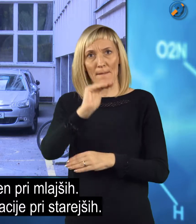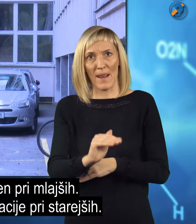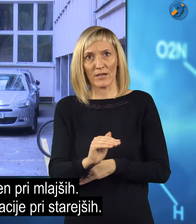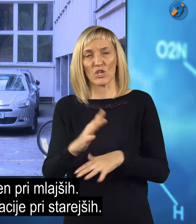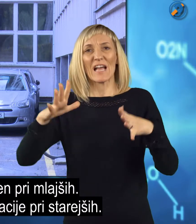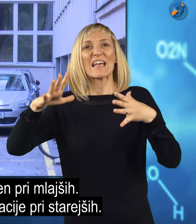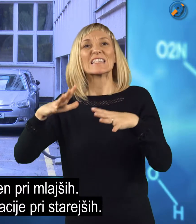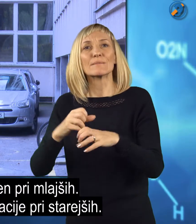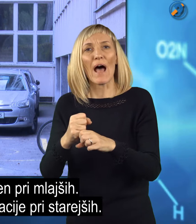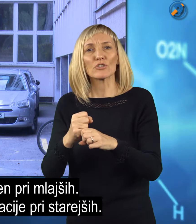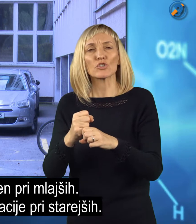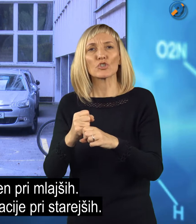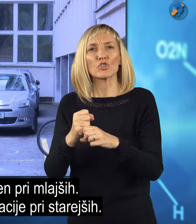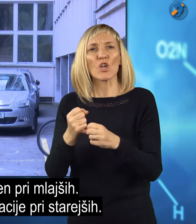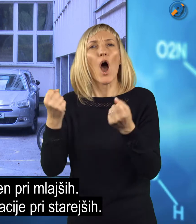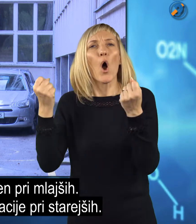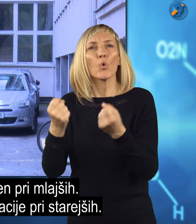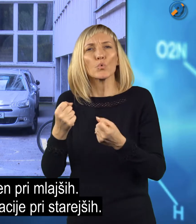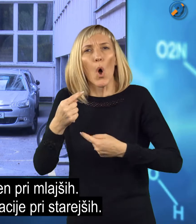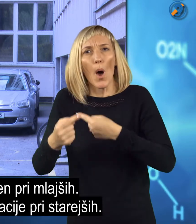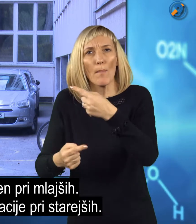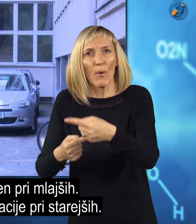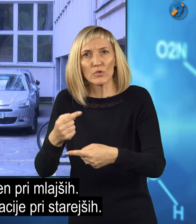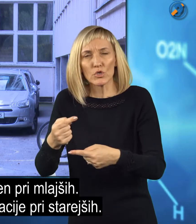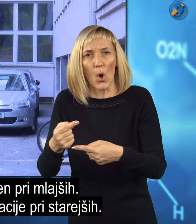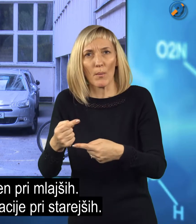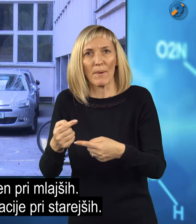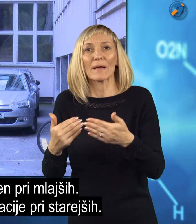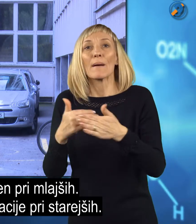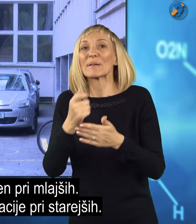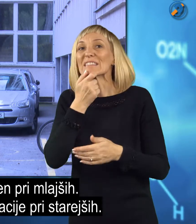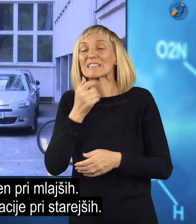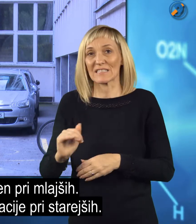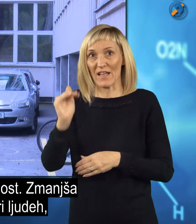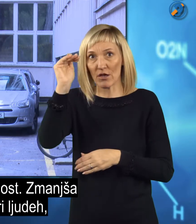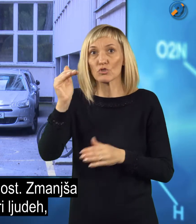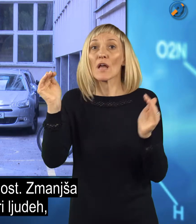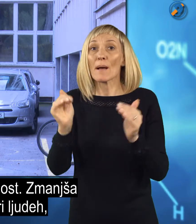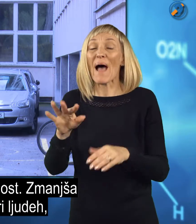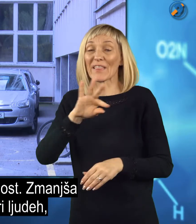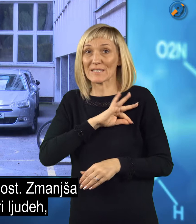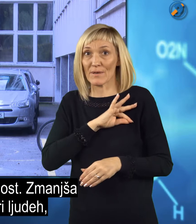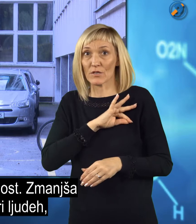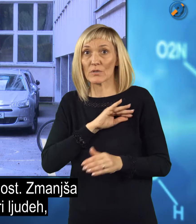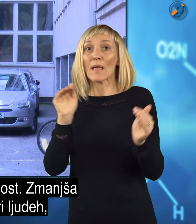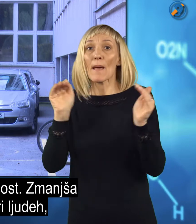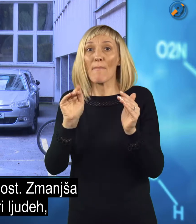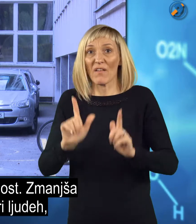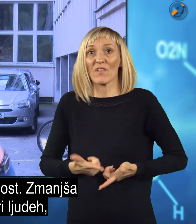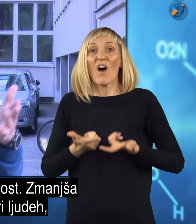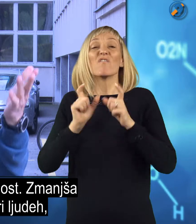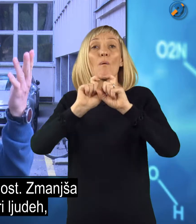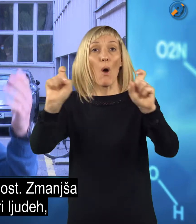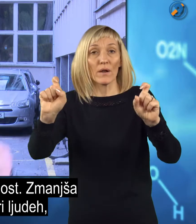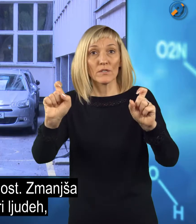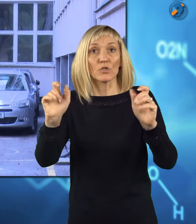zmanjša, koliko je težka bolezen pri starejših, zmanjša hospitalizacije, zmanjša smrtnost, zmanjša